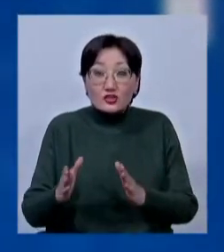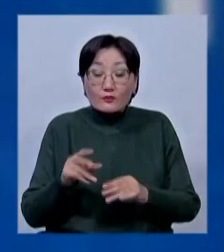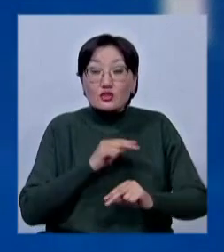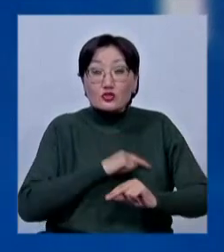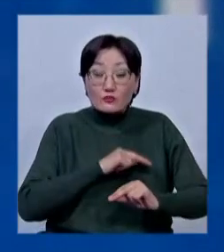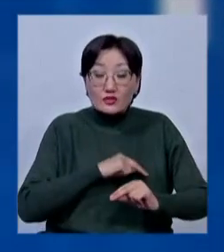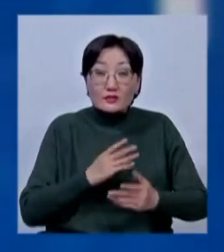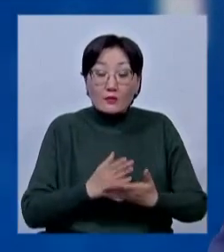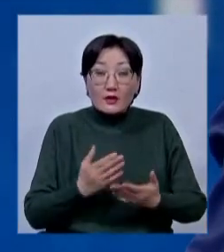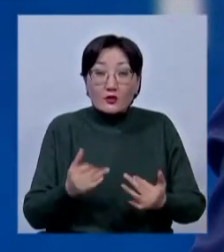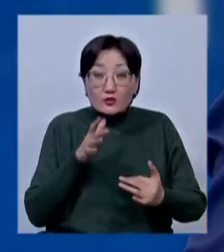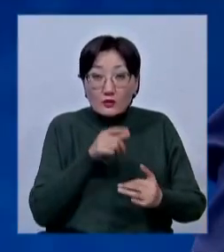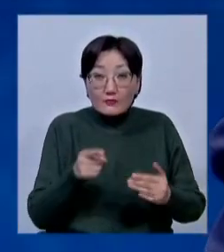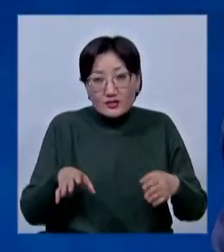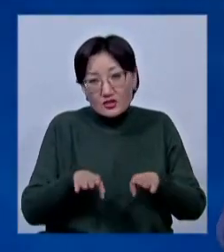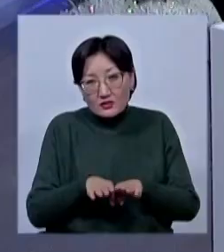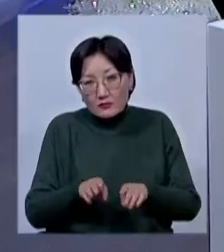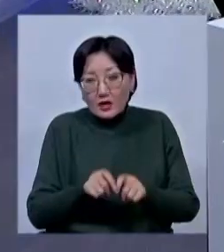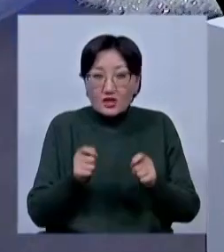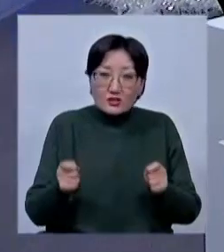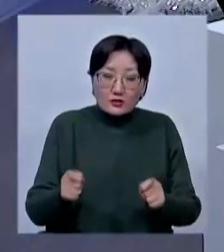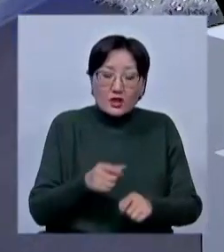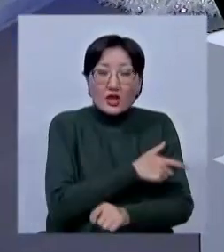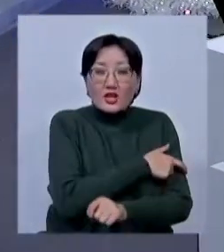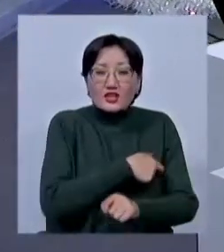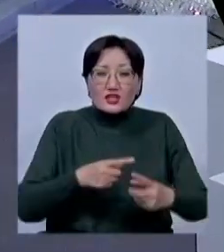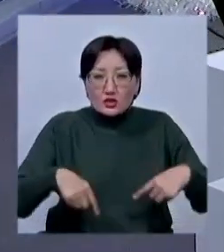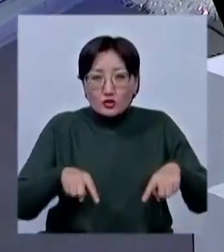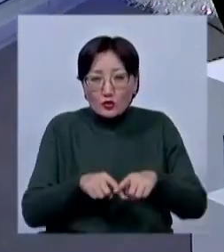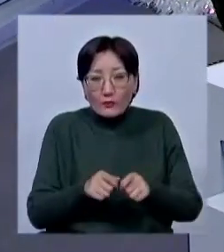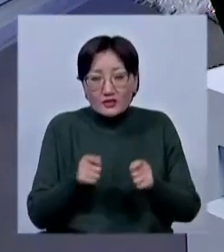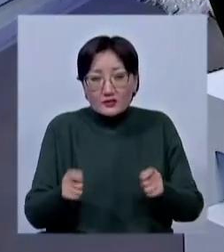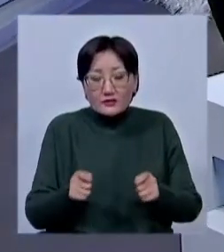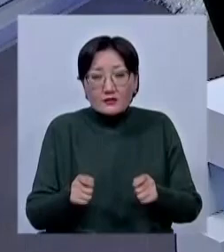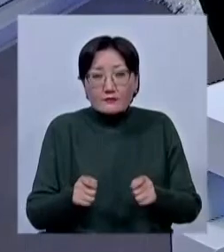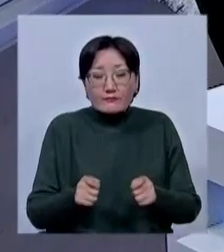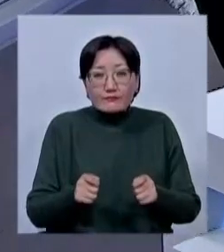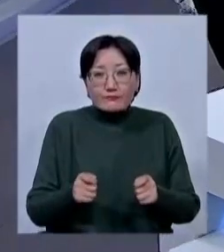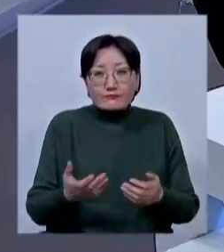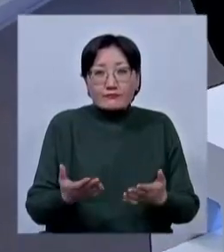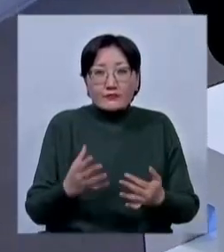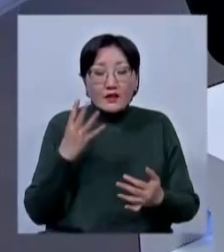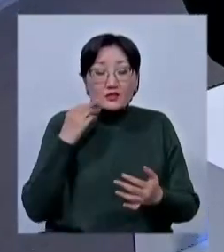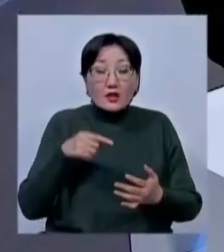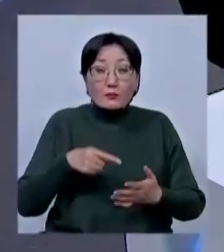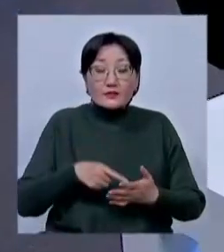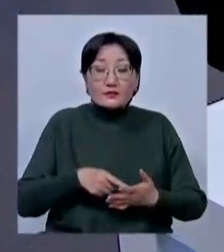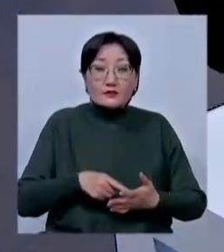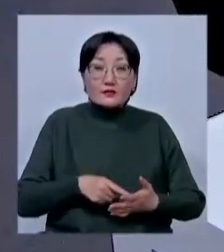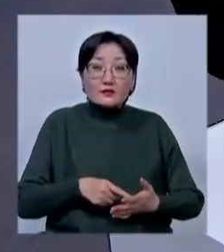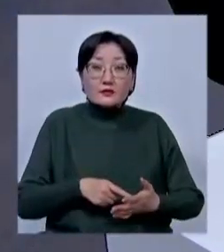енді? Осы уақытқа дейін бірде жабылды, бірде ашылды, кезекші топ деді. Бертін келе қайтадан жабылды. Алматы